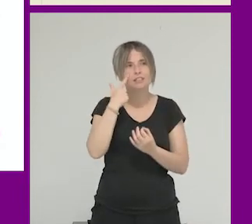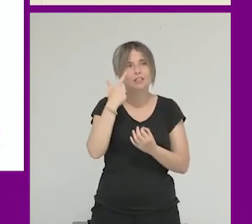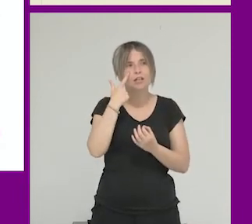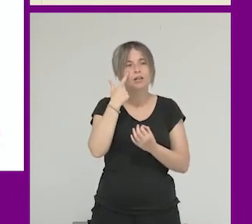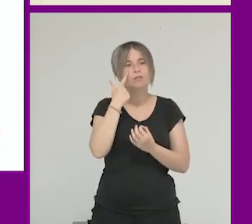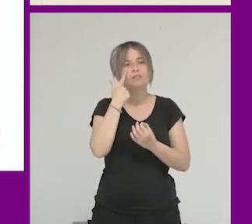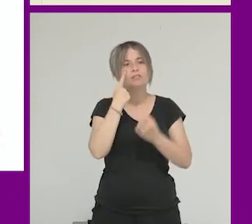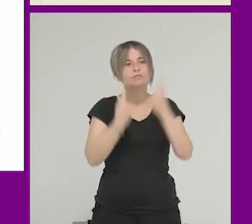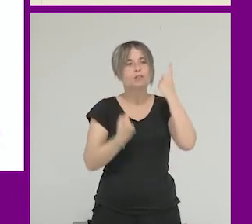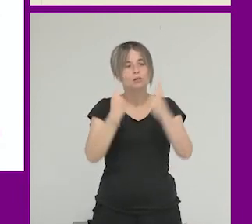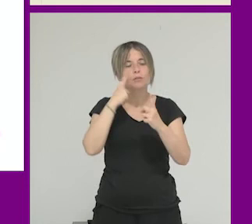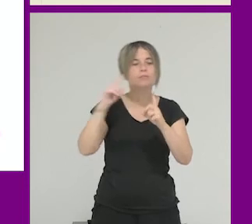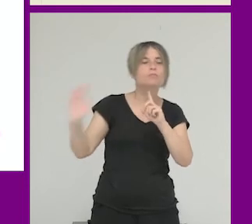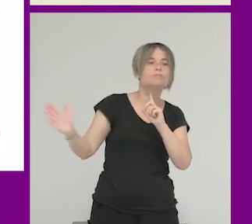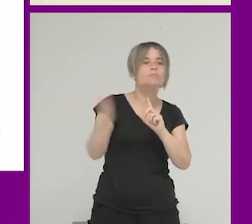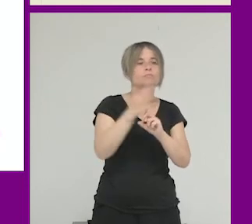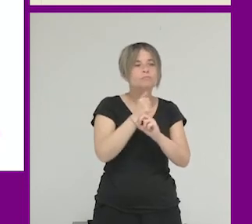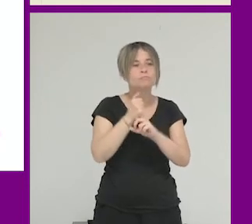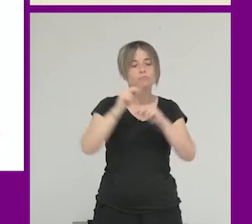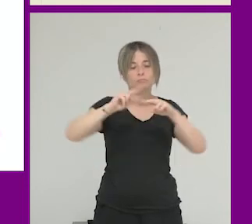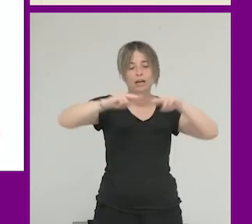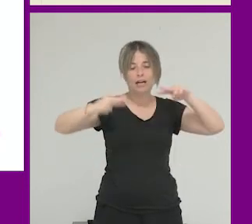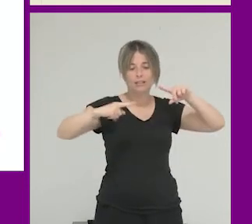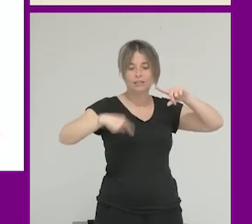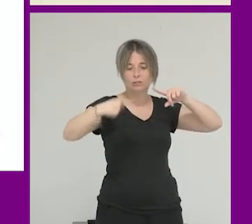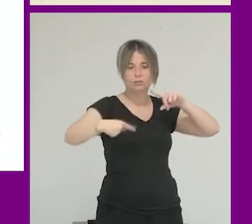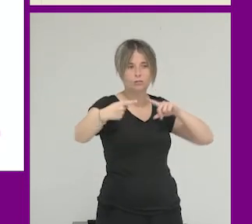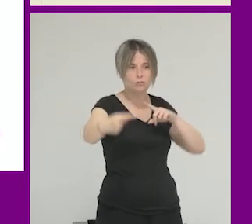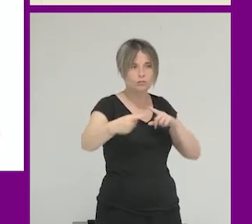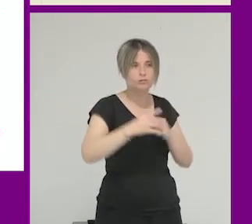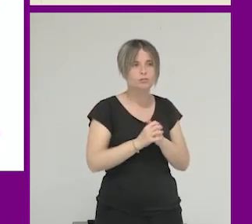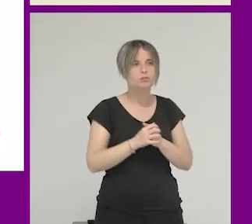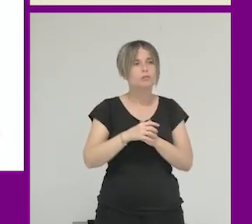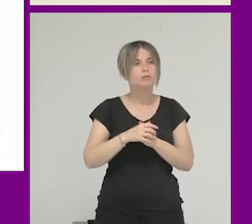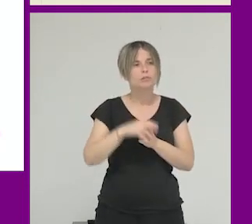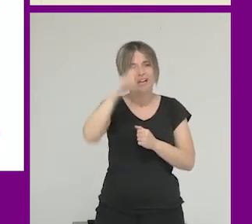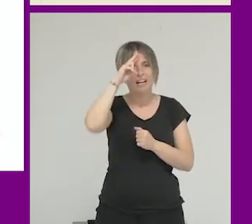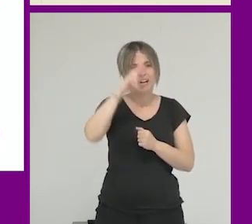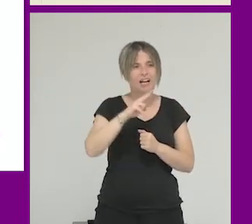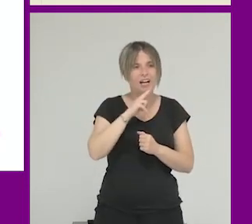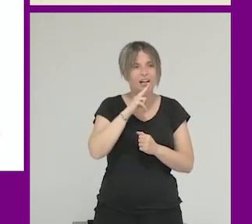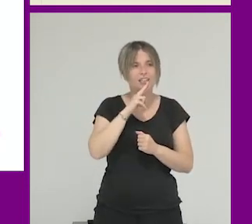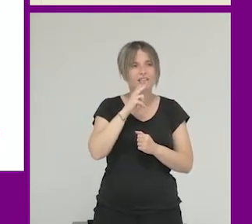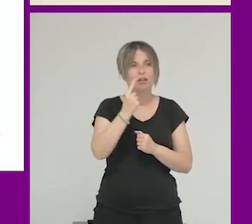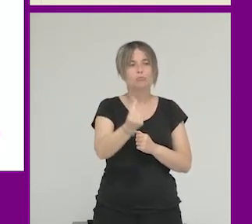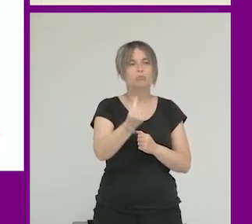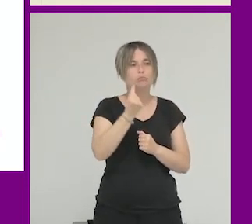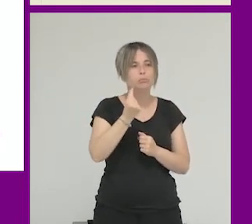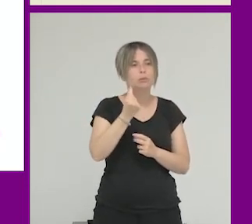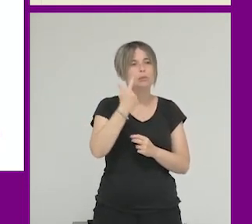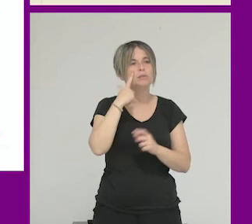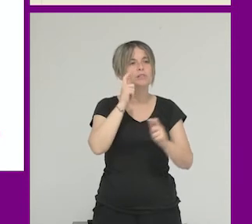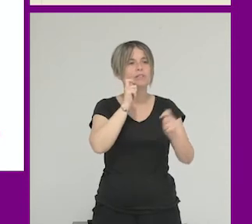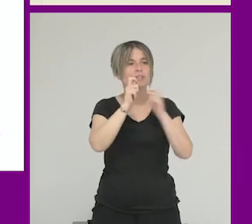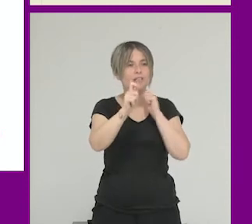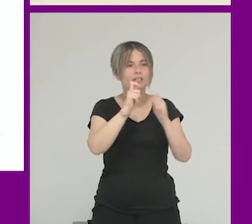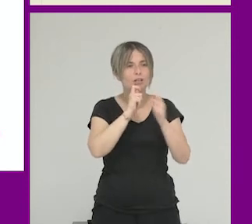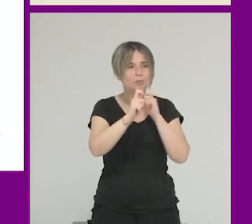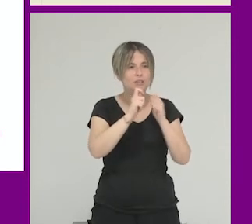gutxi batzuk lotzen dute hori transmisio genetikoarekin, aita izatea behintzat elkarrezketatuta izan duen gehienok